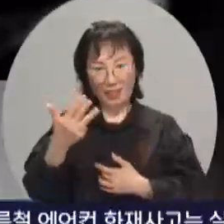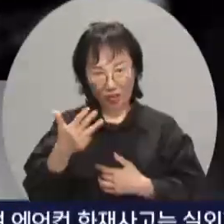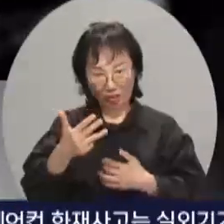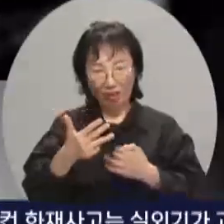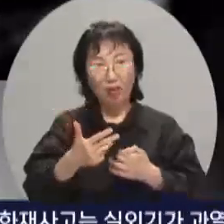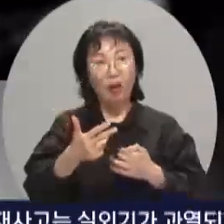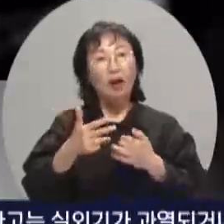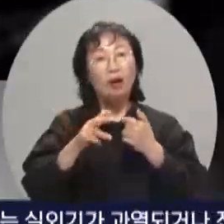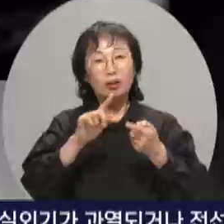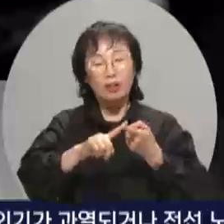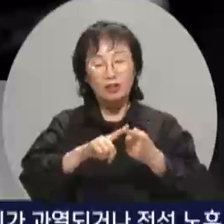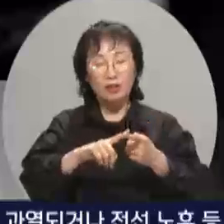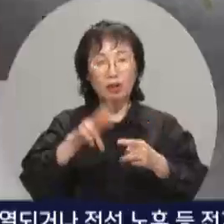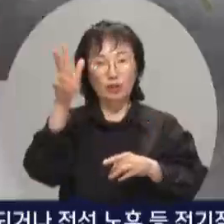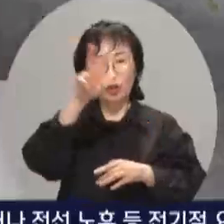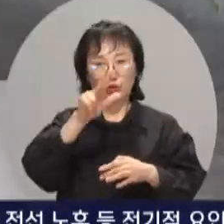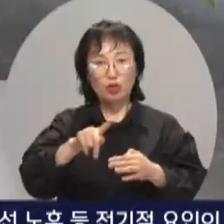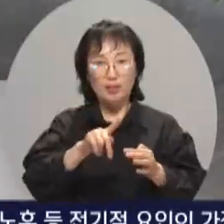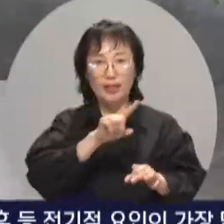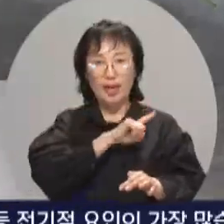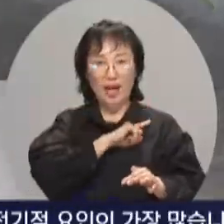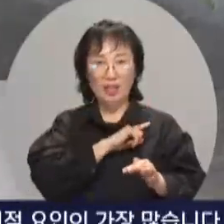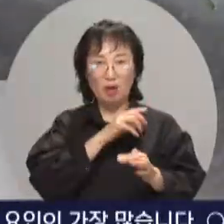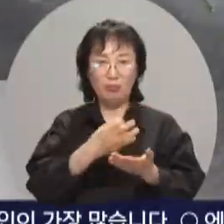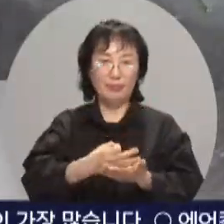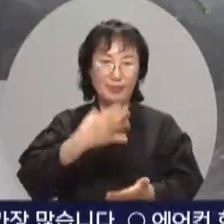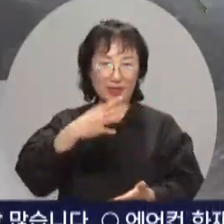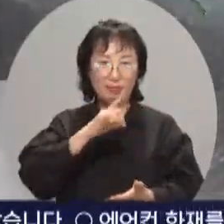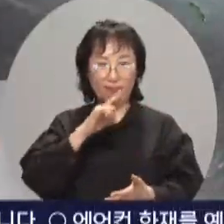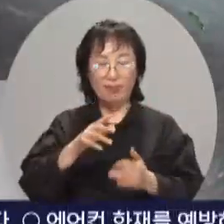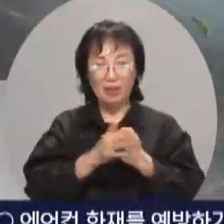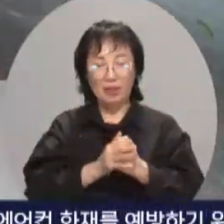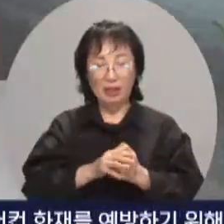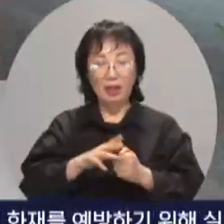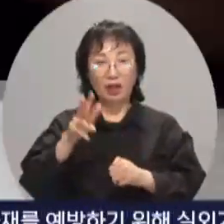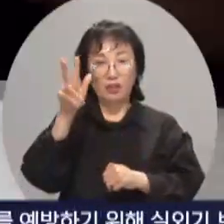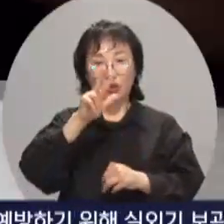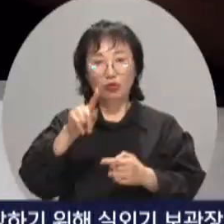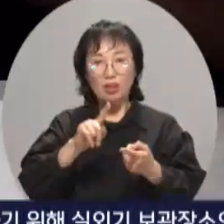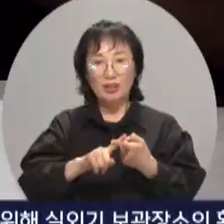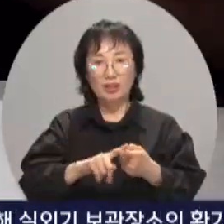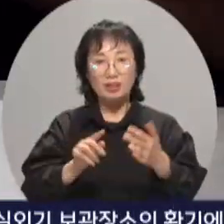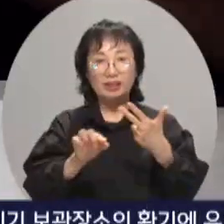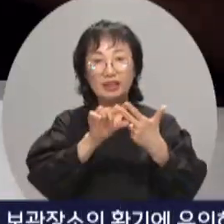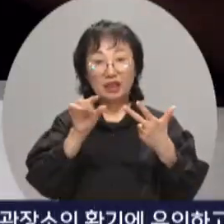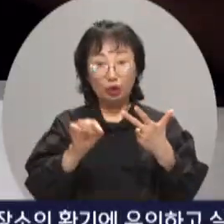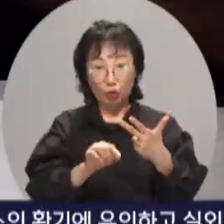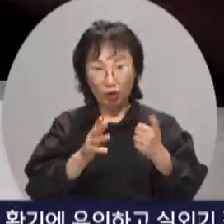17개 시도 가운데 가장 높았습니다. 전북 지역 삼계탕 가격은 지난해 7월